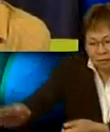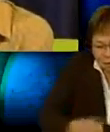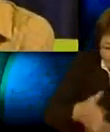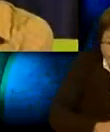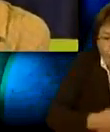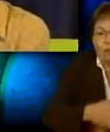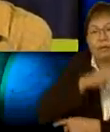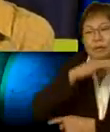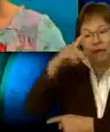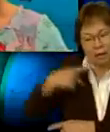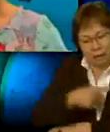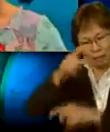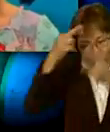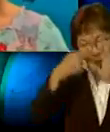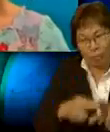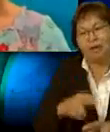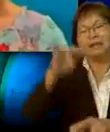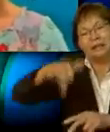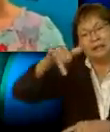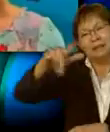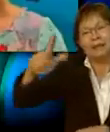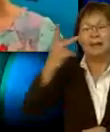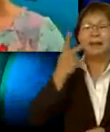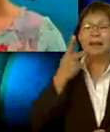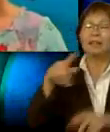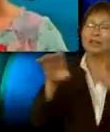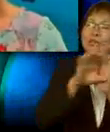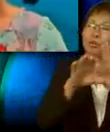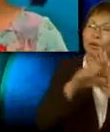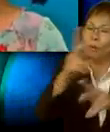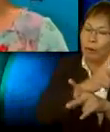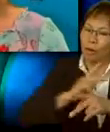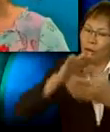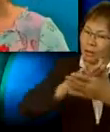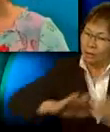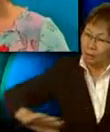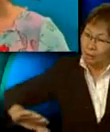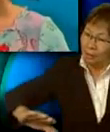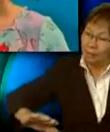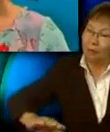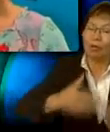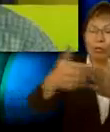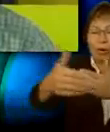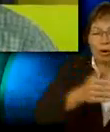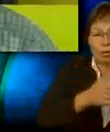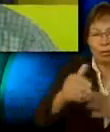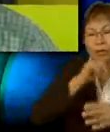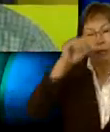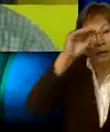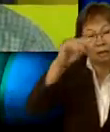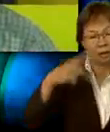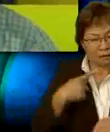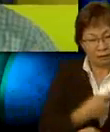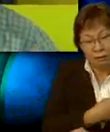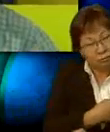kita kena hormati juga. Yelah, Kak Nadia. Contoh macam pengawal keselamatan, walaupun tidak